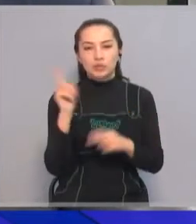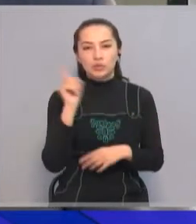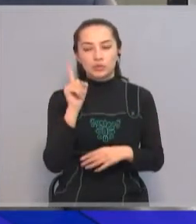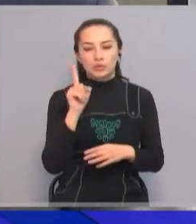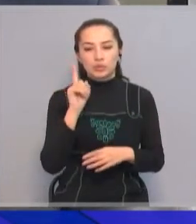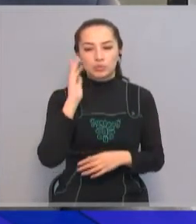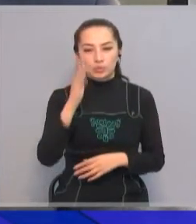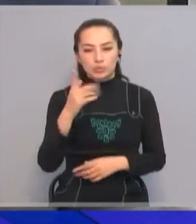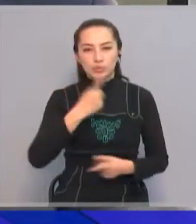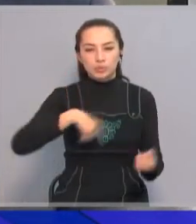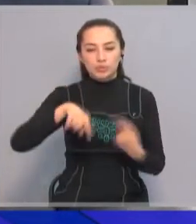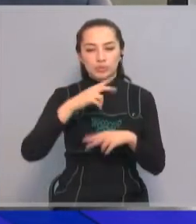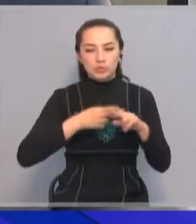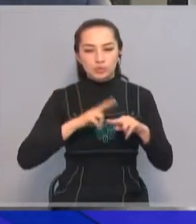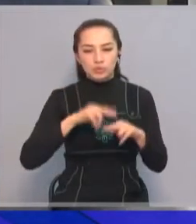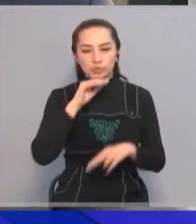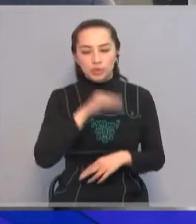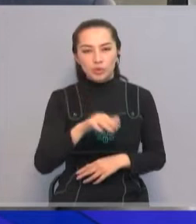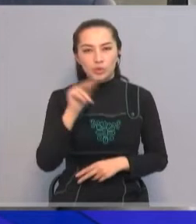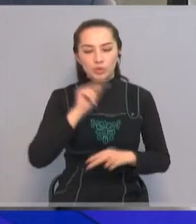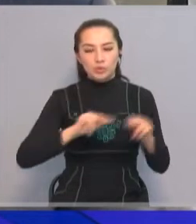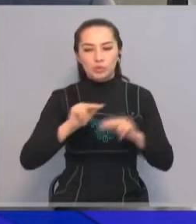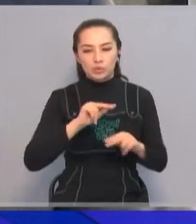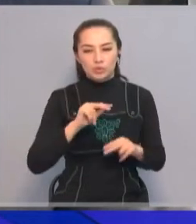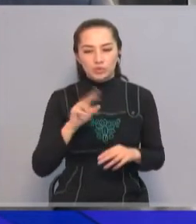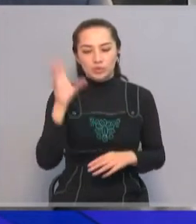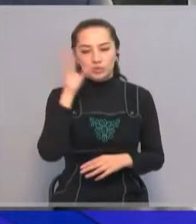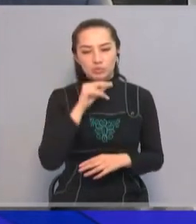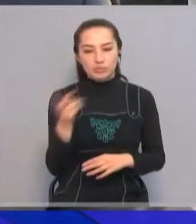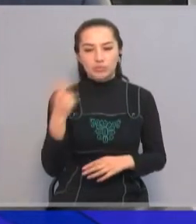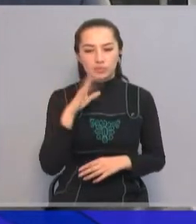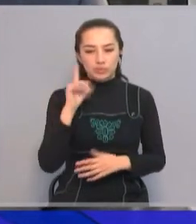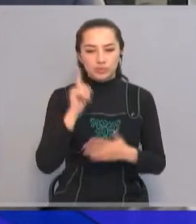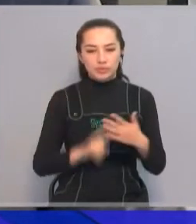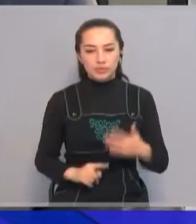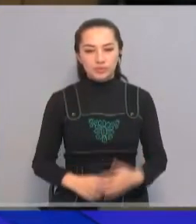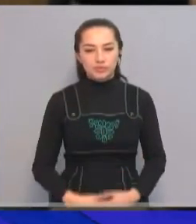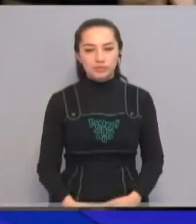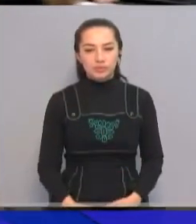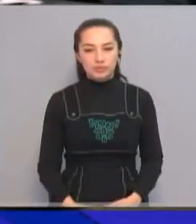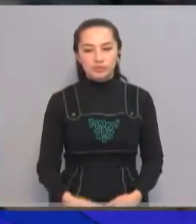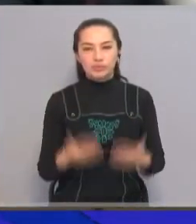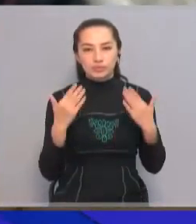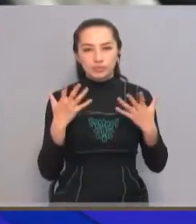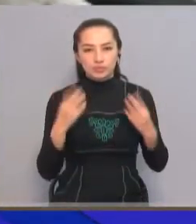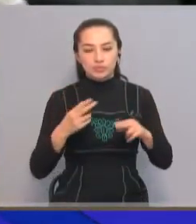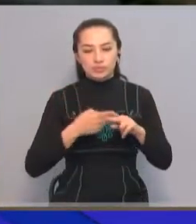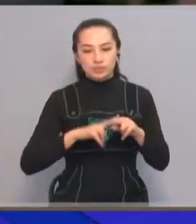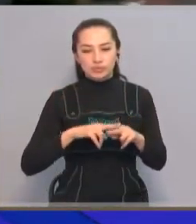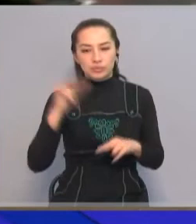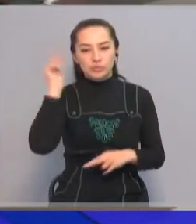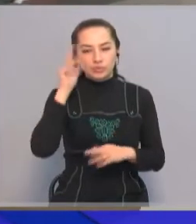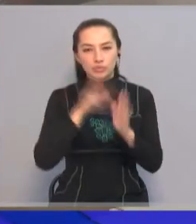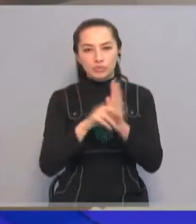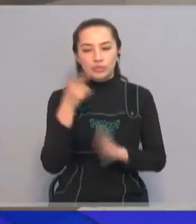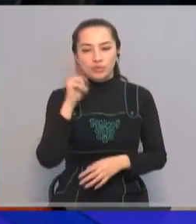уақытта біздің профессор оқытушылар қатарынан табылады деп нық сеніммен айта аламыз. Бүгінде іргелі оқу ордасының